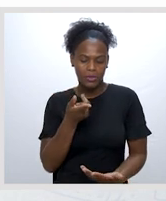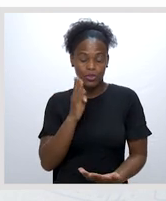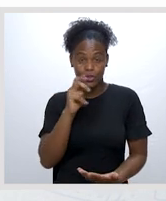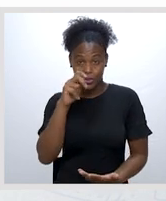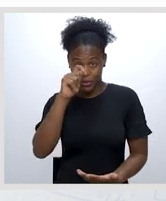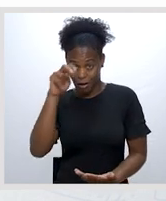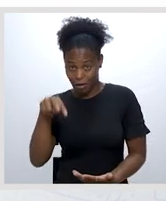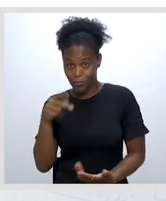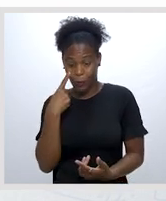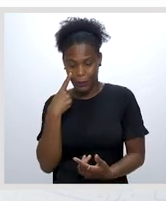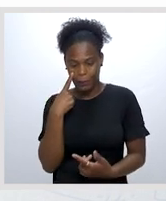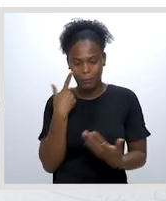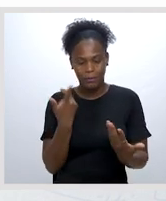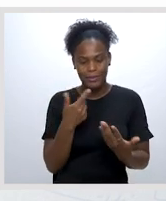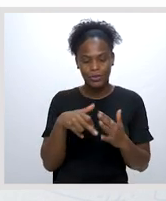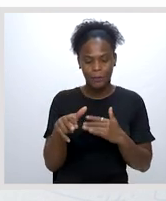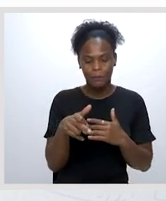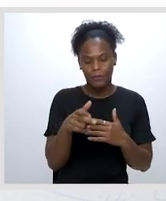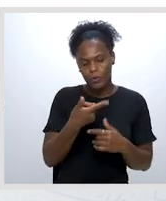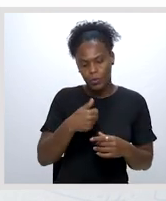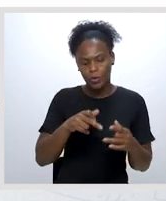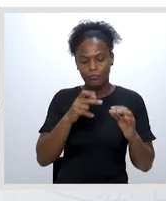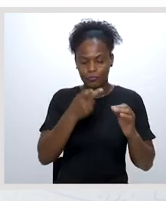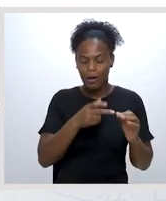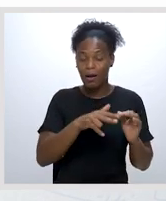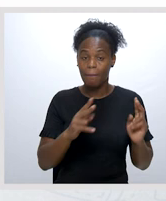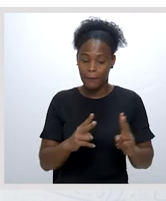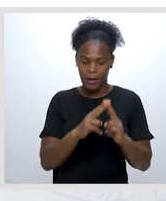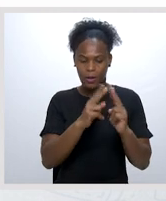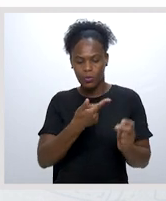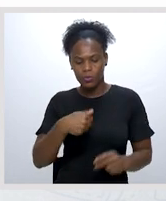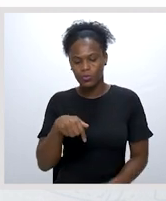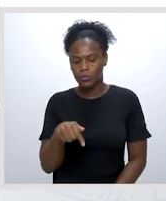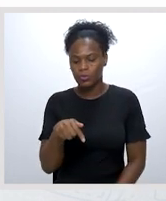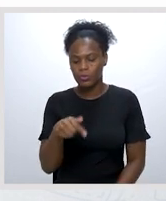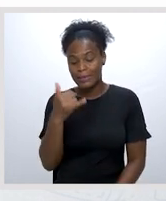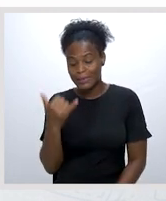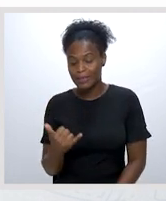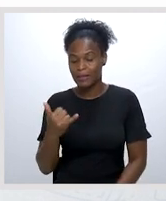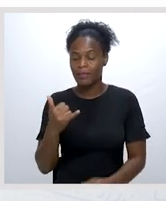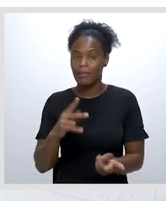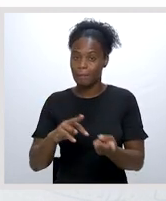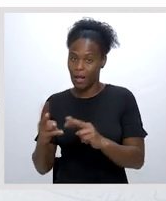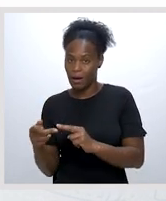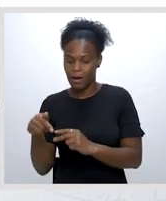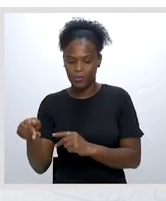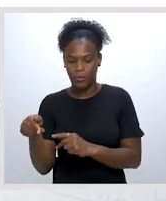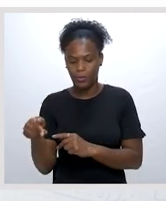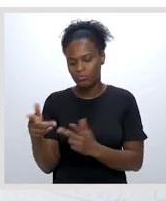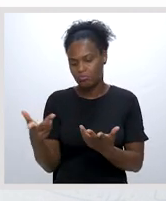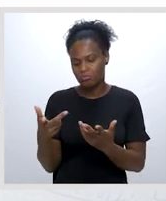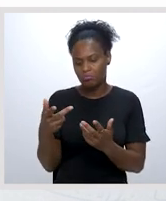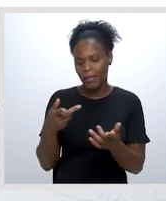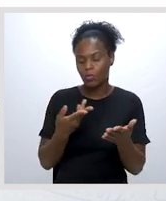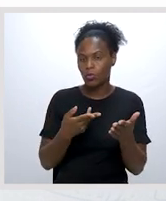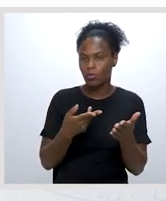Nous nous y déplaçons en métro ou en RER. D. Nous aimons aller sur les Champs-Élysées